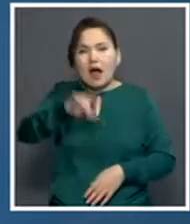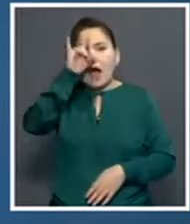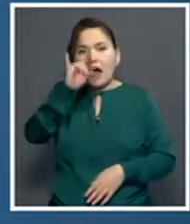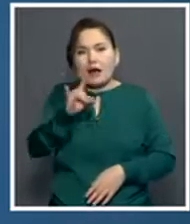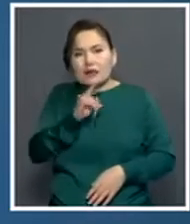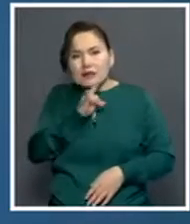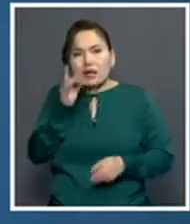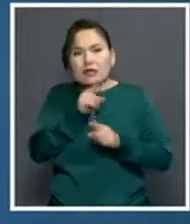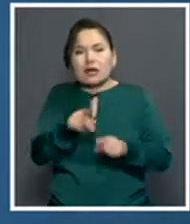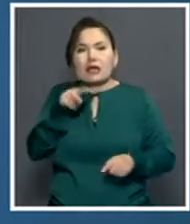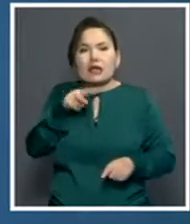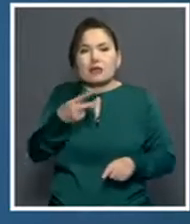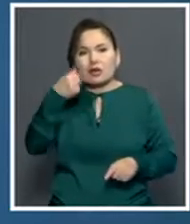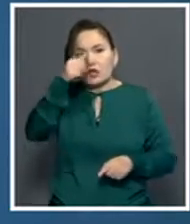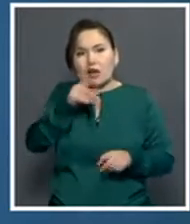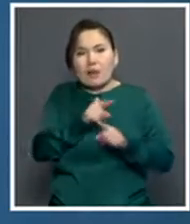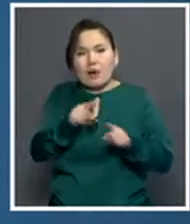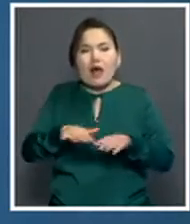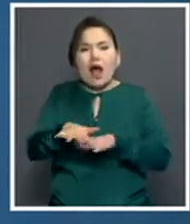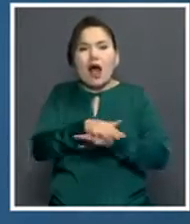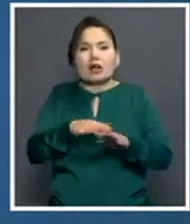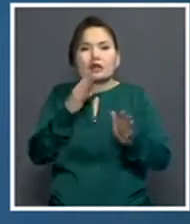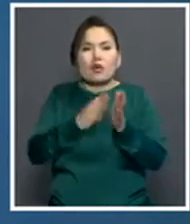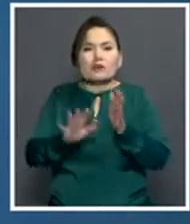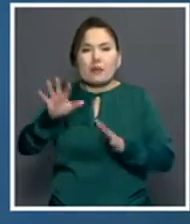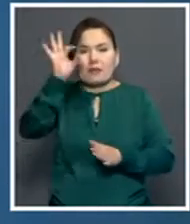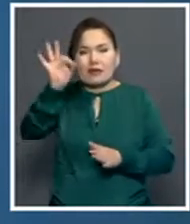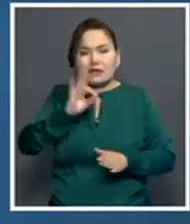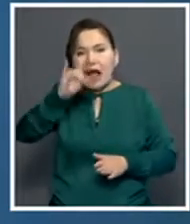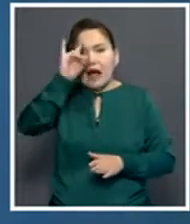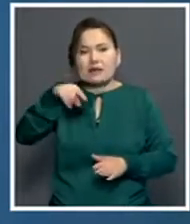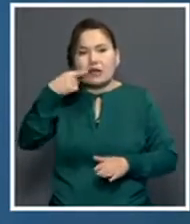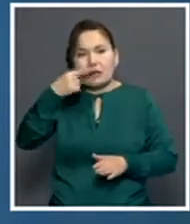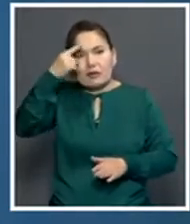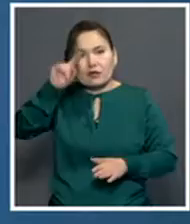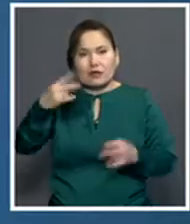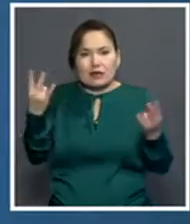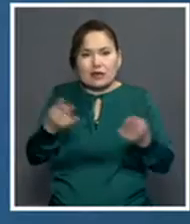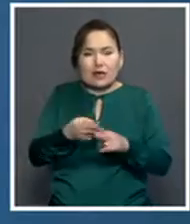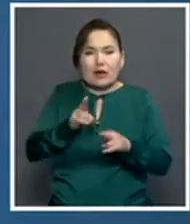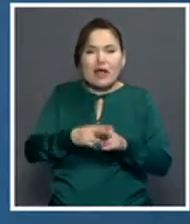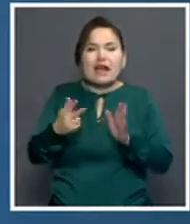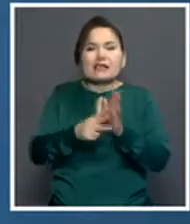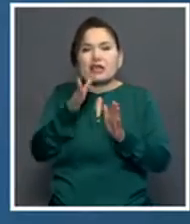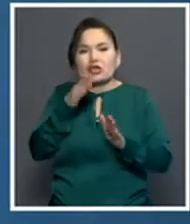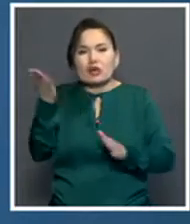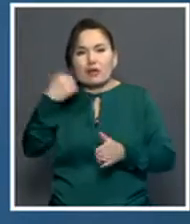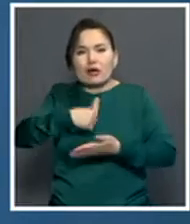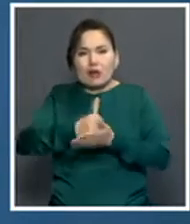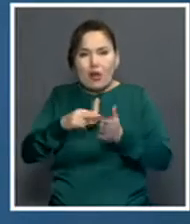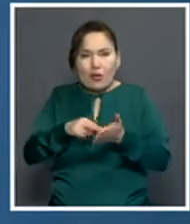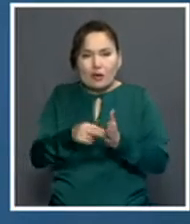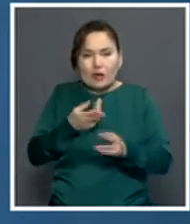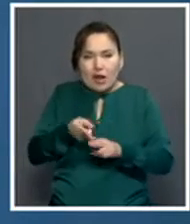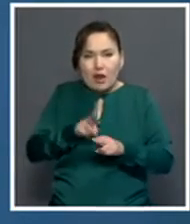Қазақстанда 2020 жылға қарай халықтың 95% мемлекеттік тілді меңгеруі тиіс. Бұл меже осыдан 8 жыл бұрын қойылған, бірақ биылғы